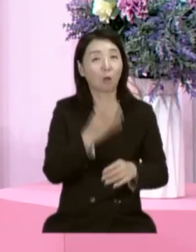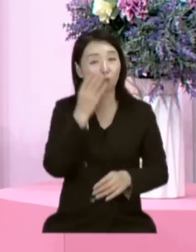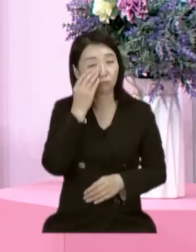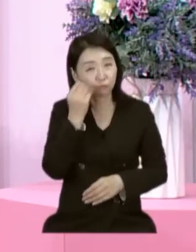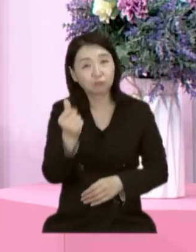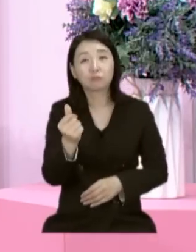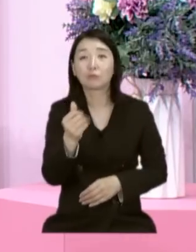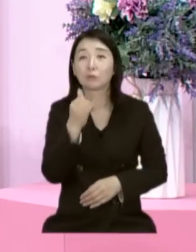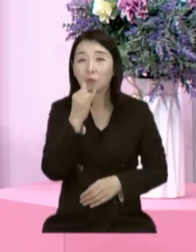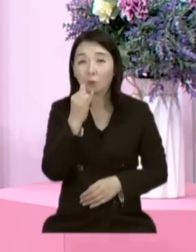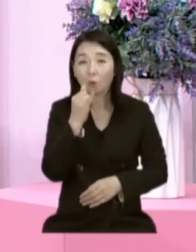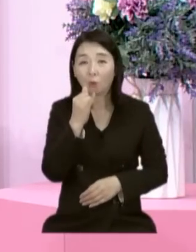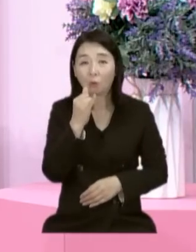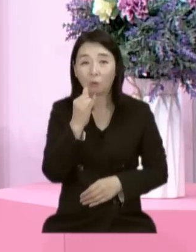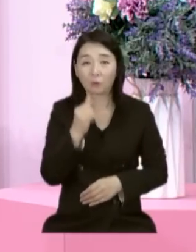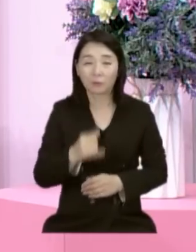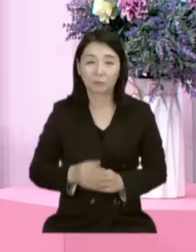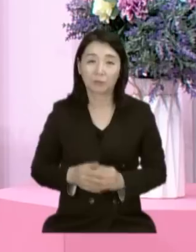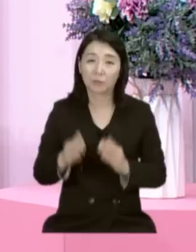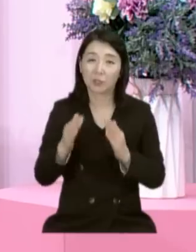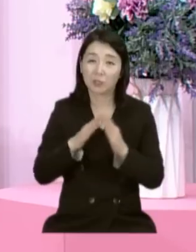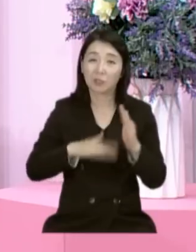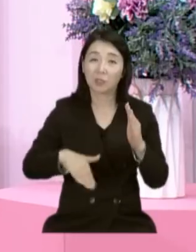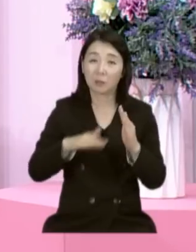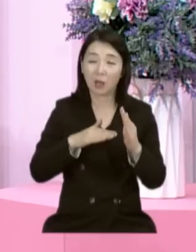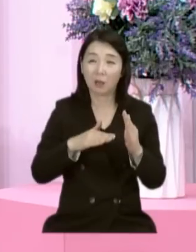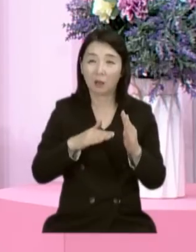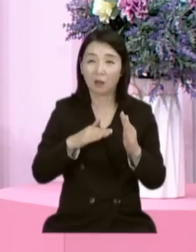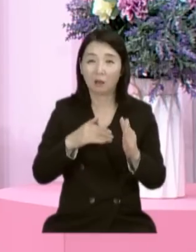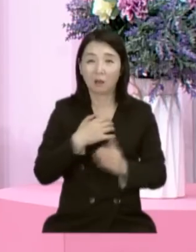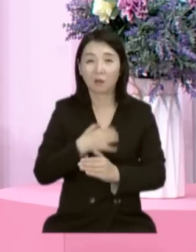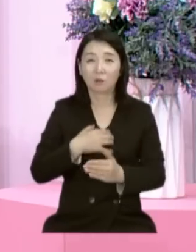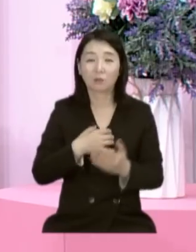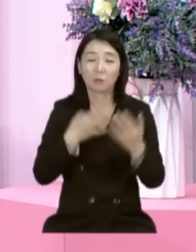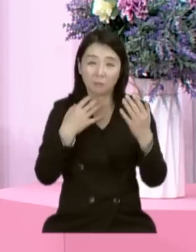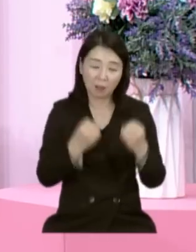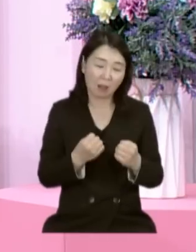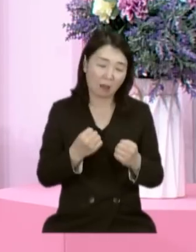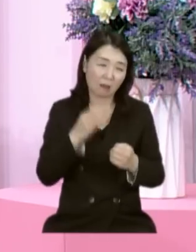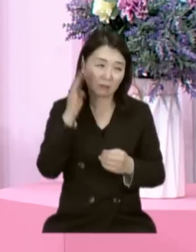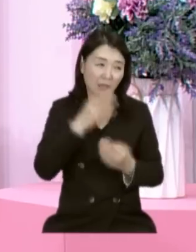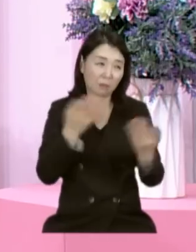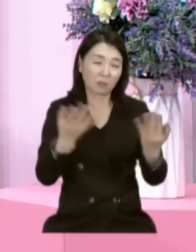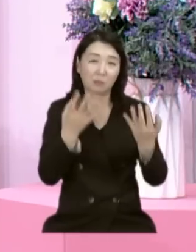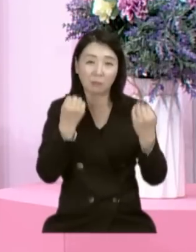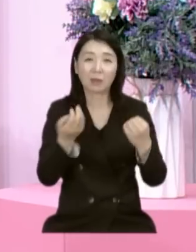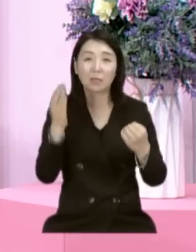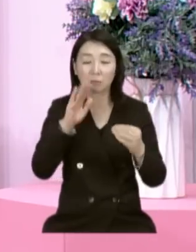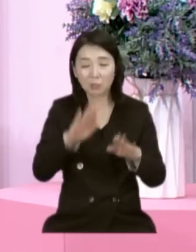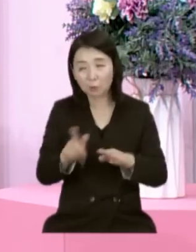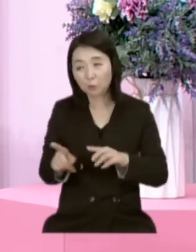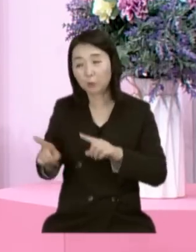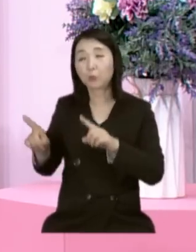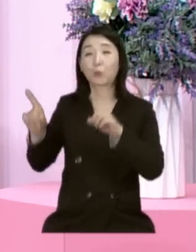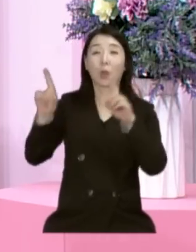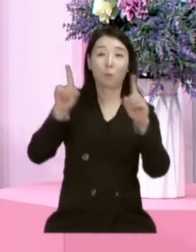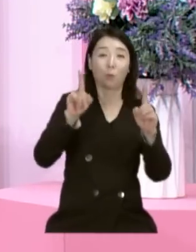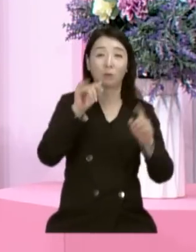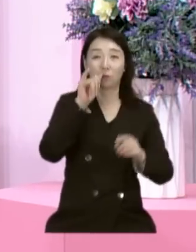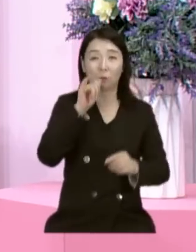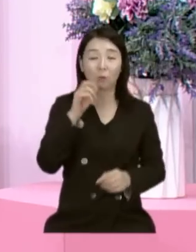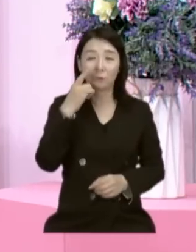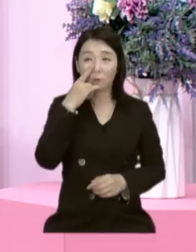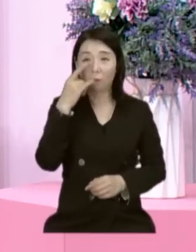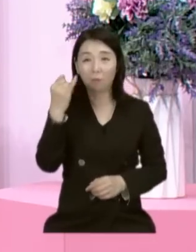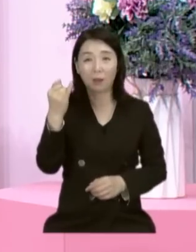거고 집안도 이제 상당히 이제 그 우환이 심하던 집안에서 서서히 이제 회복이 돼가고